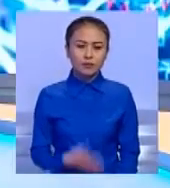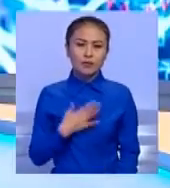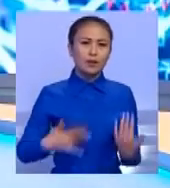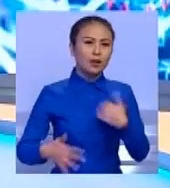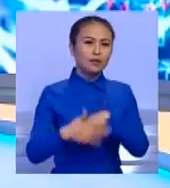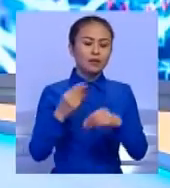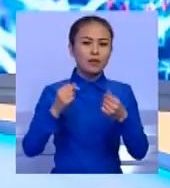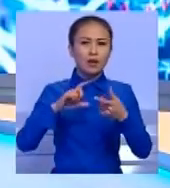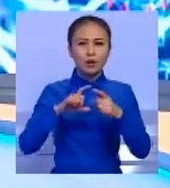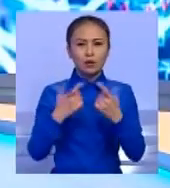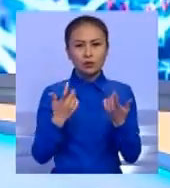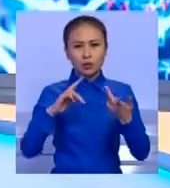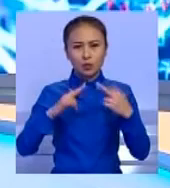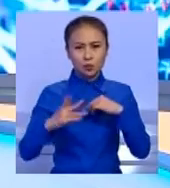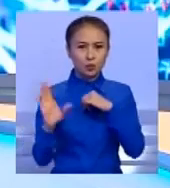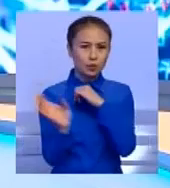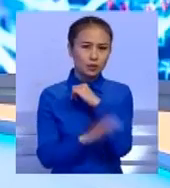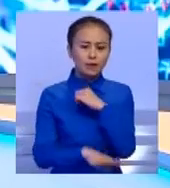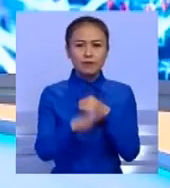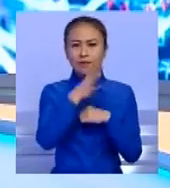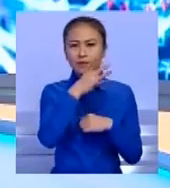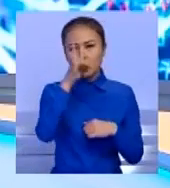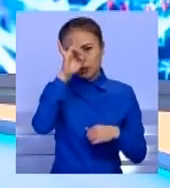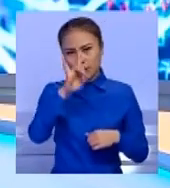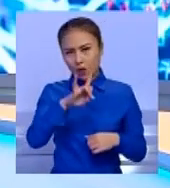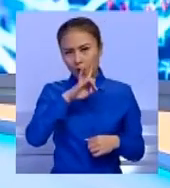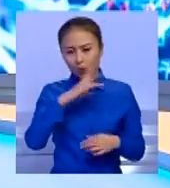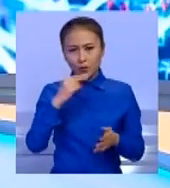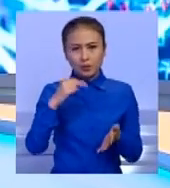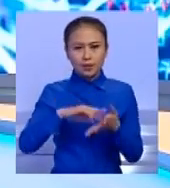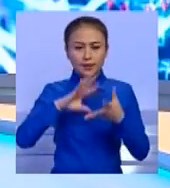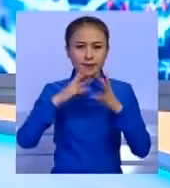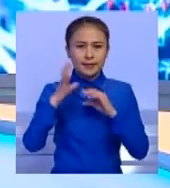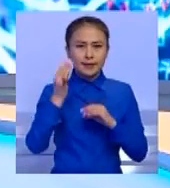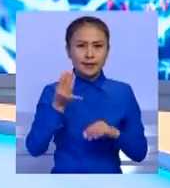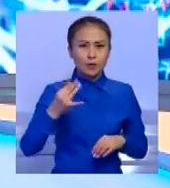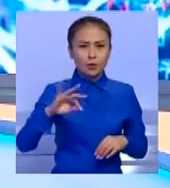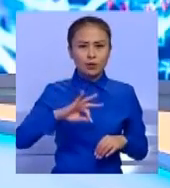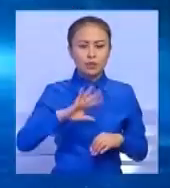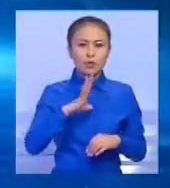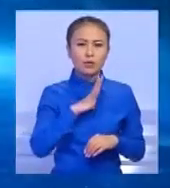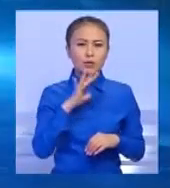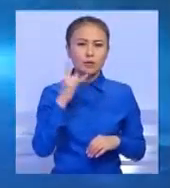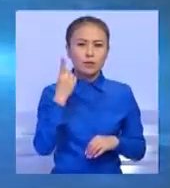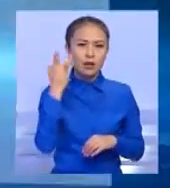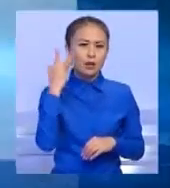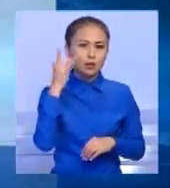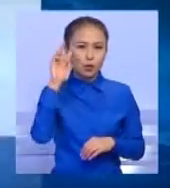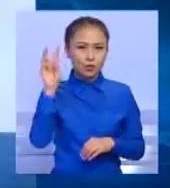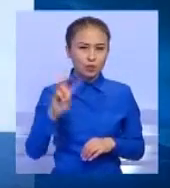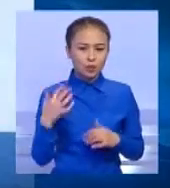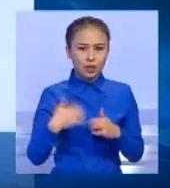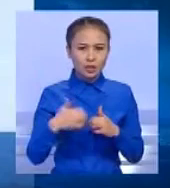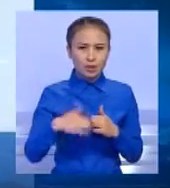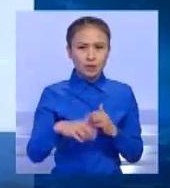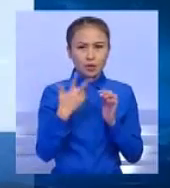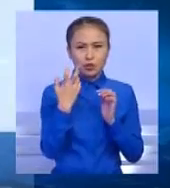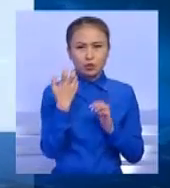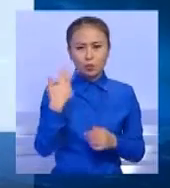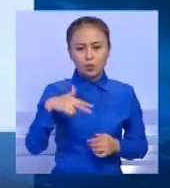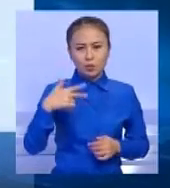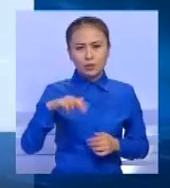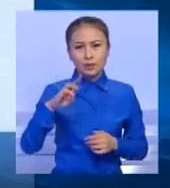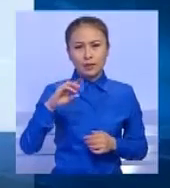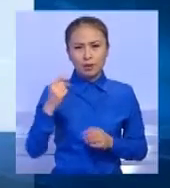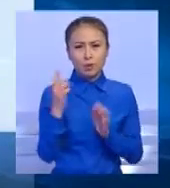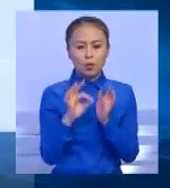Енді еліміздің валюта нарығындағы соңғы деректерге тоқтала кетейік. Қазақстан қор биржасындағы таңғы сессияның қорытындысы бойынша бір ақш доллардың орташа бағамы